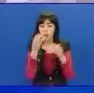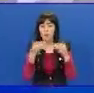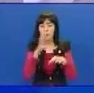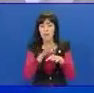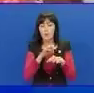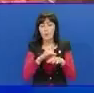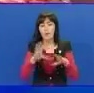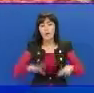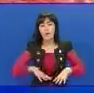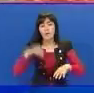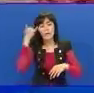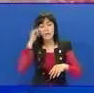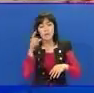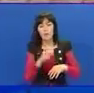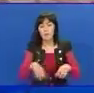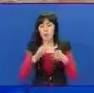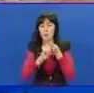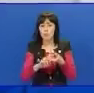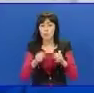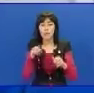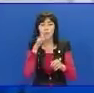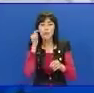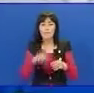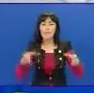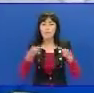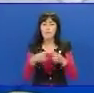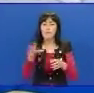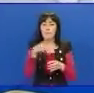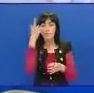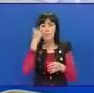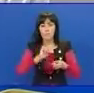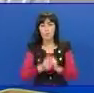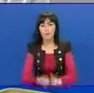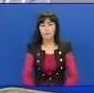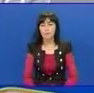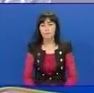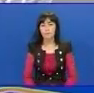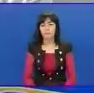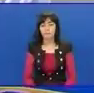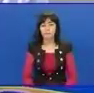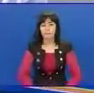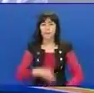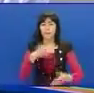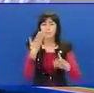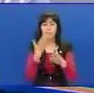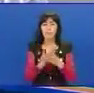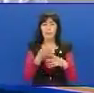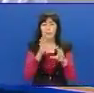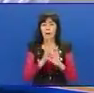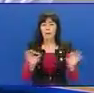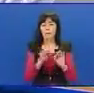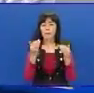жануар арқылы адамға да жұғуы мүмкін. Сондықтан жастар бұл саланың маңызын жақсы түсінеді. Оған біз қолданылатын жанындағы аппаратымыз